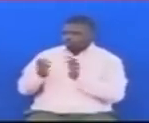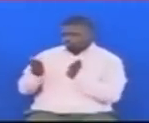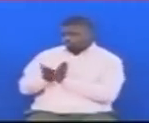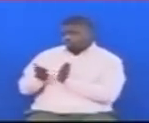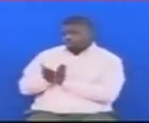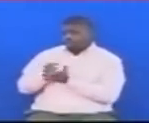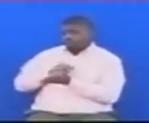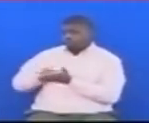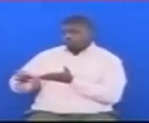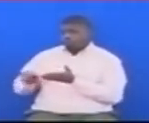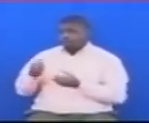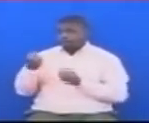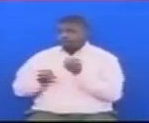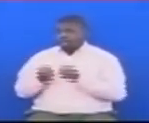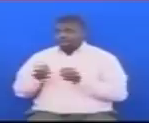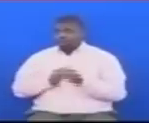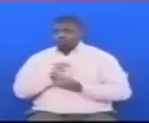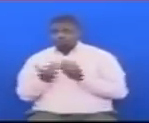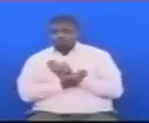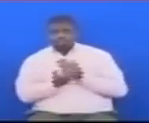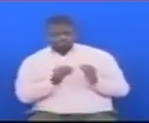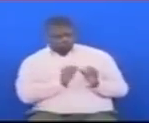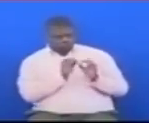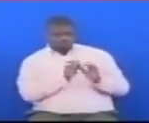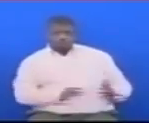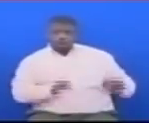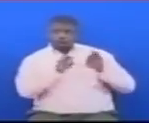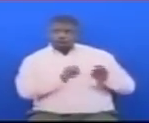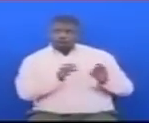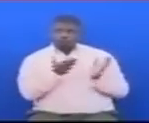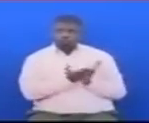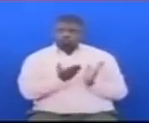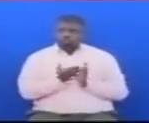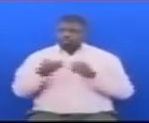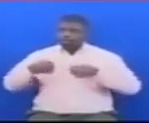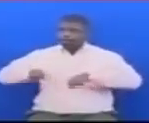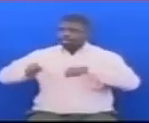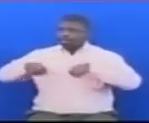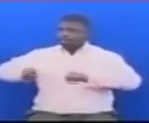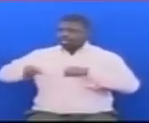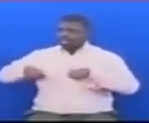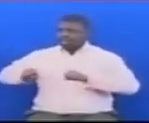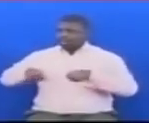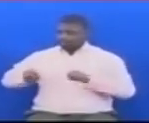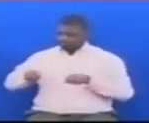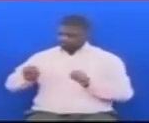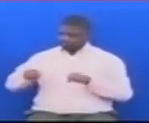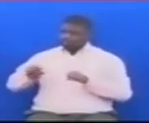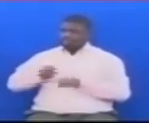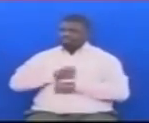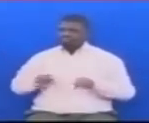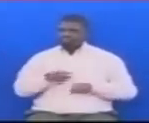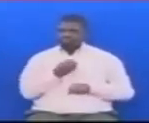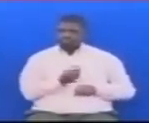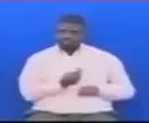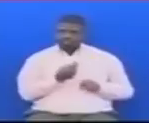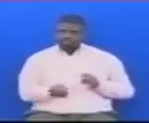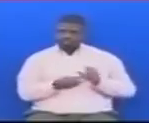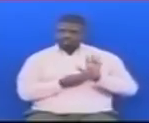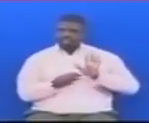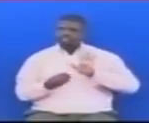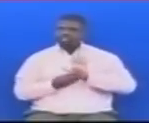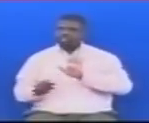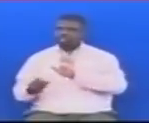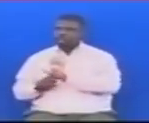kusambaza magari 45 ya udhibiti ubora wa shule na pikipiki 2897 kwa ajili ya maafisa ya elimu kata.